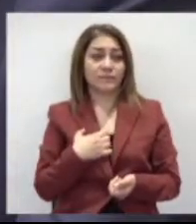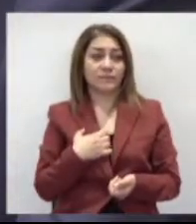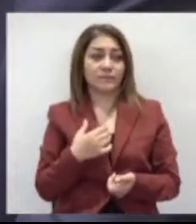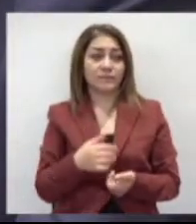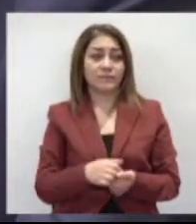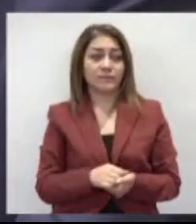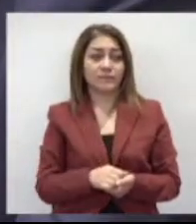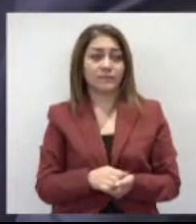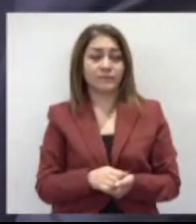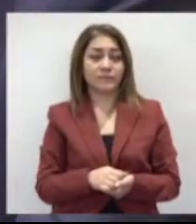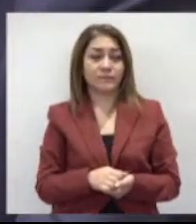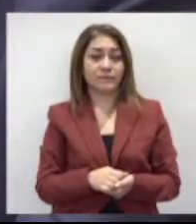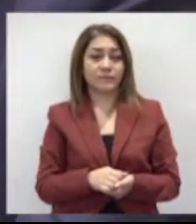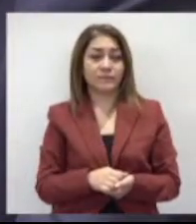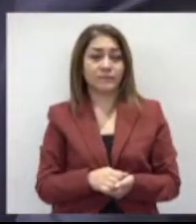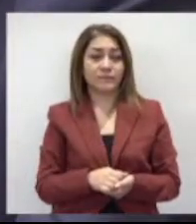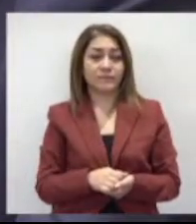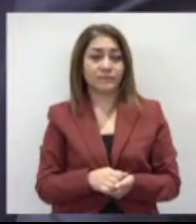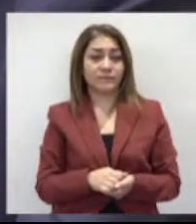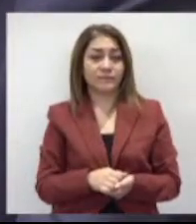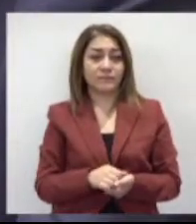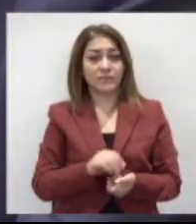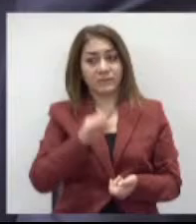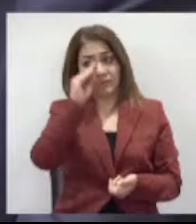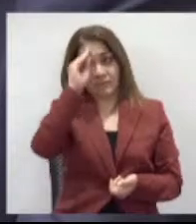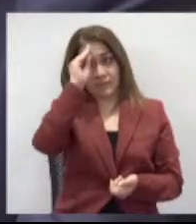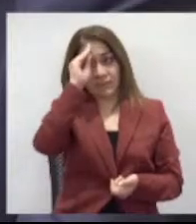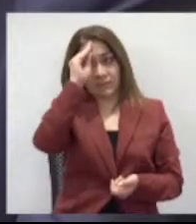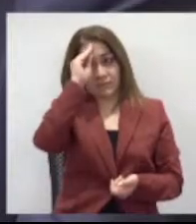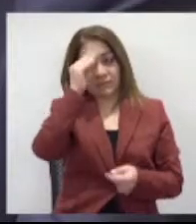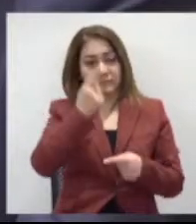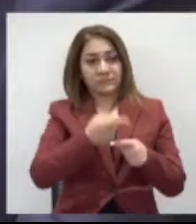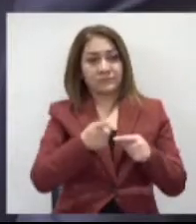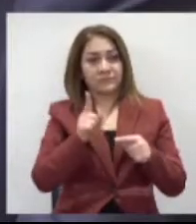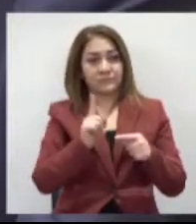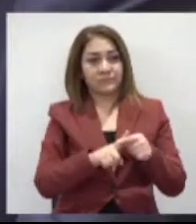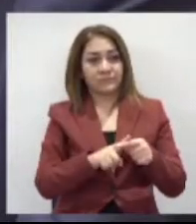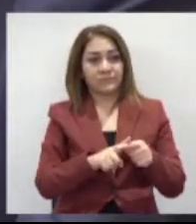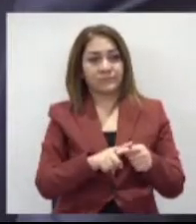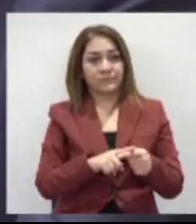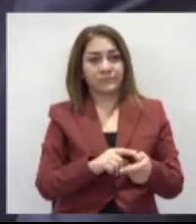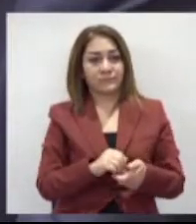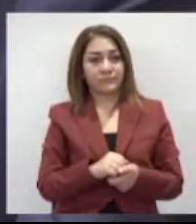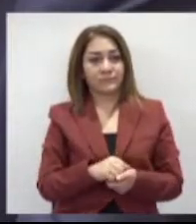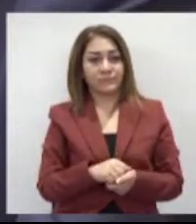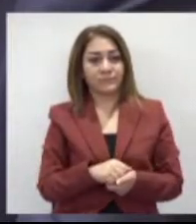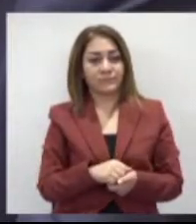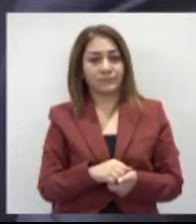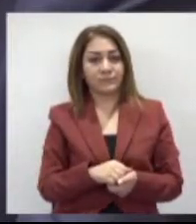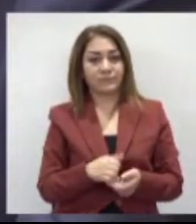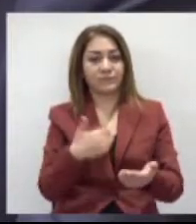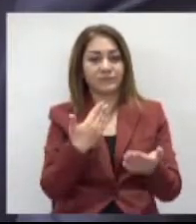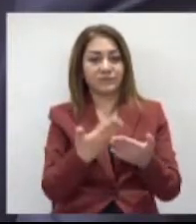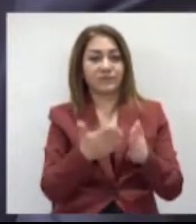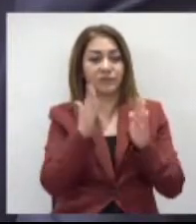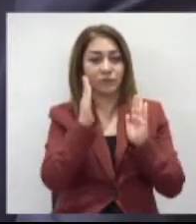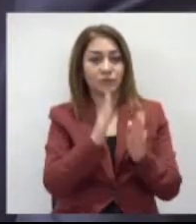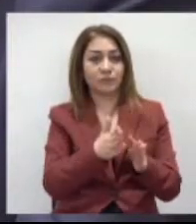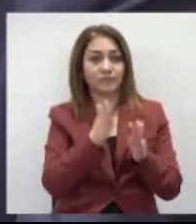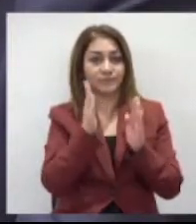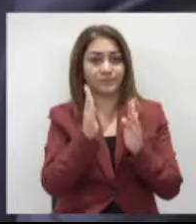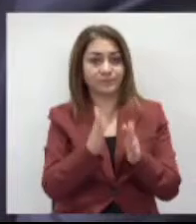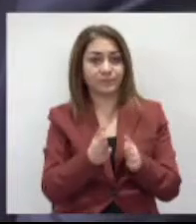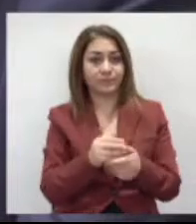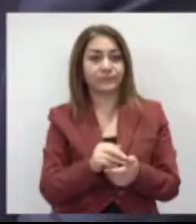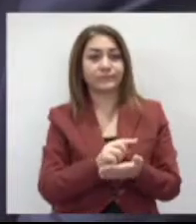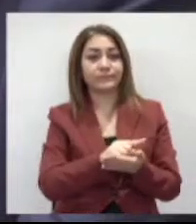հատվածը։ Սա է հիմնականն գաղափարը, որ ուզում եմ հենց այստեղ մնացածից կապված համակարծիք եմ առաջարկում այս ուղղությունները ունենալ արդեն